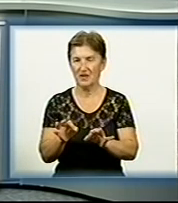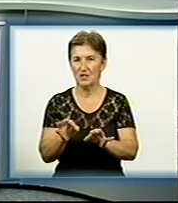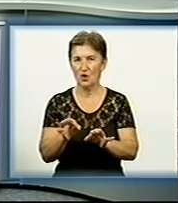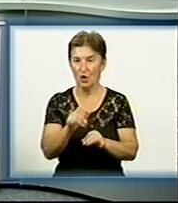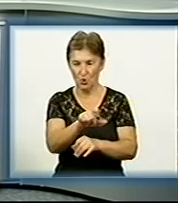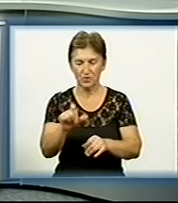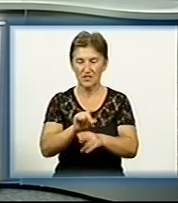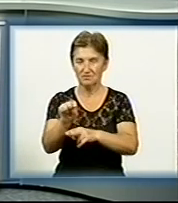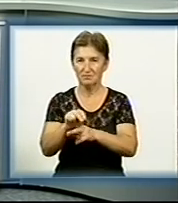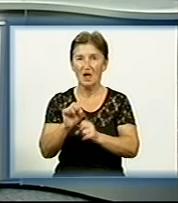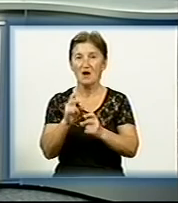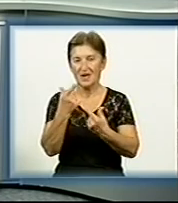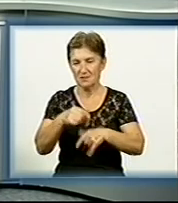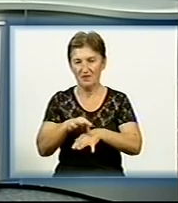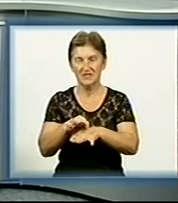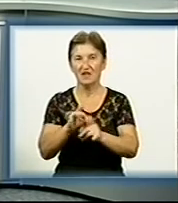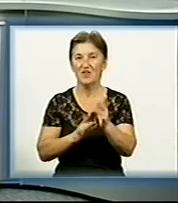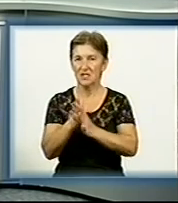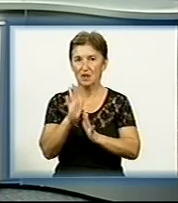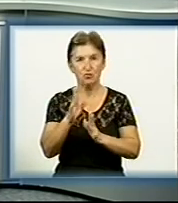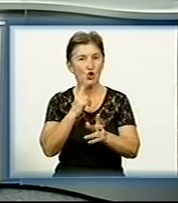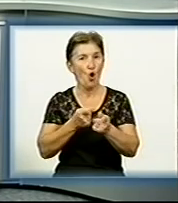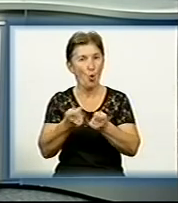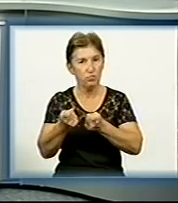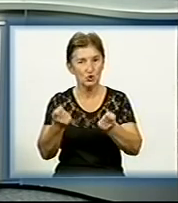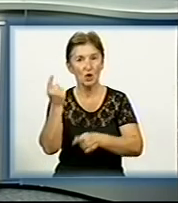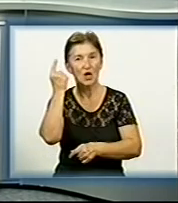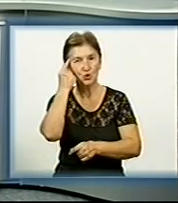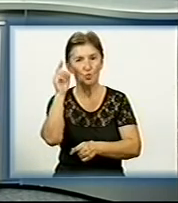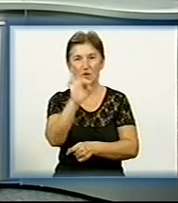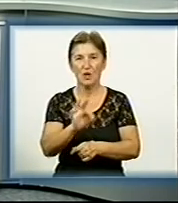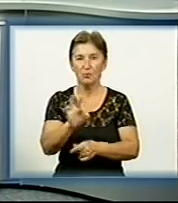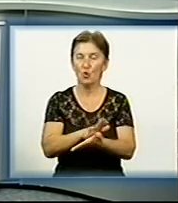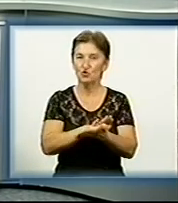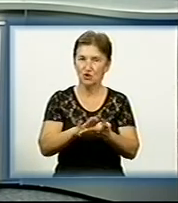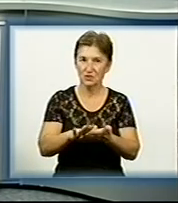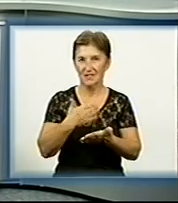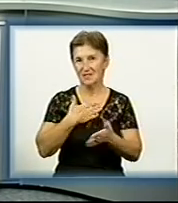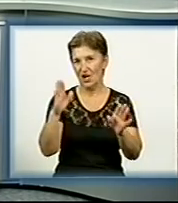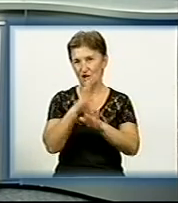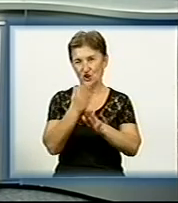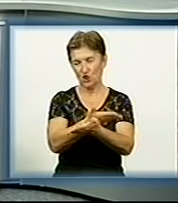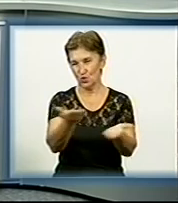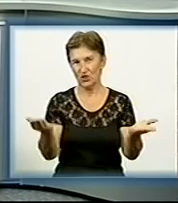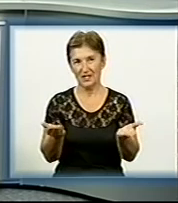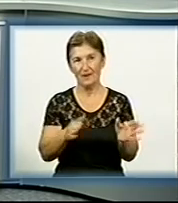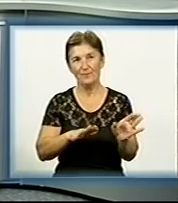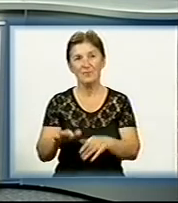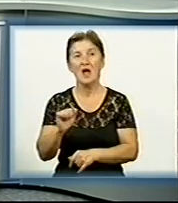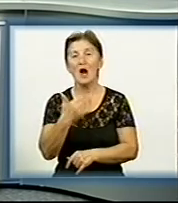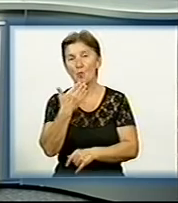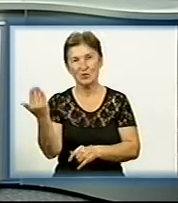у лісах наших, бути обережними, думати про чистоту і наше довкілля. Розкажіть, як пройшла остання